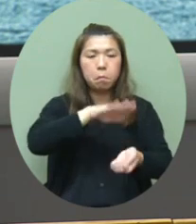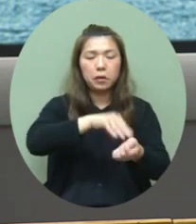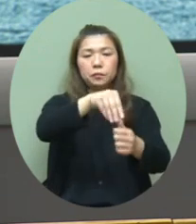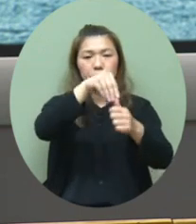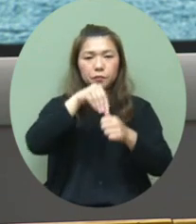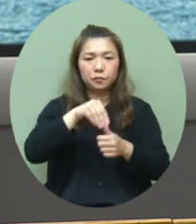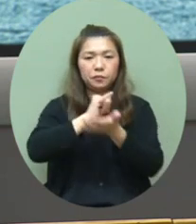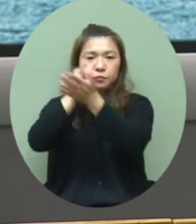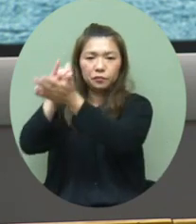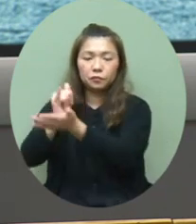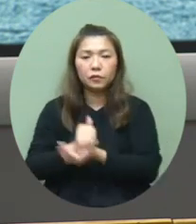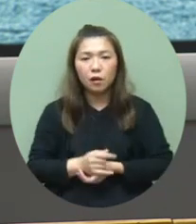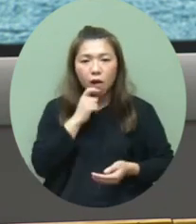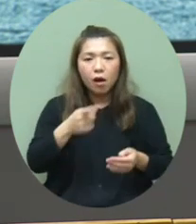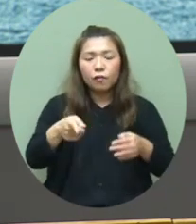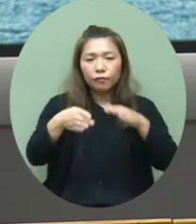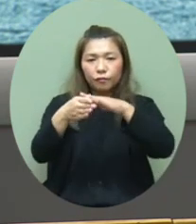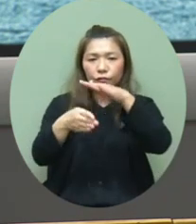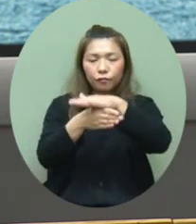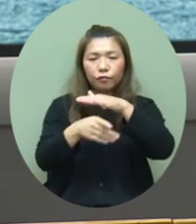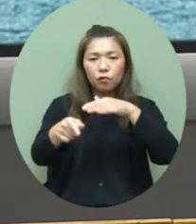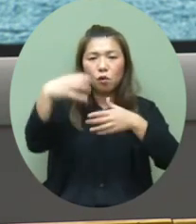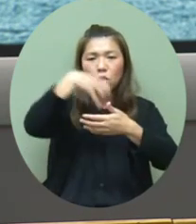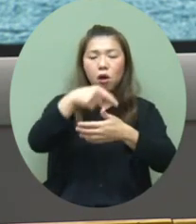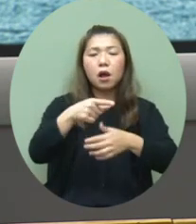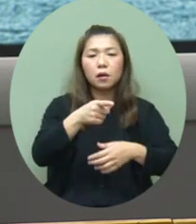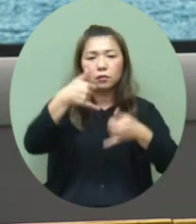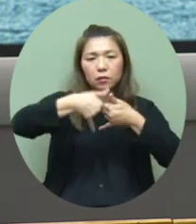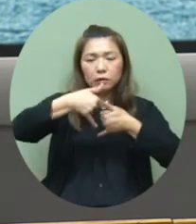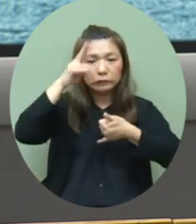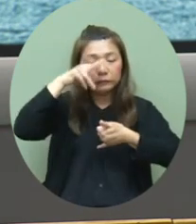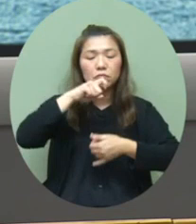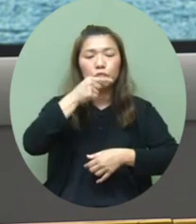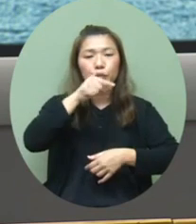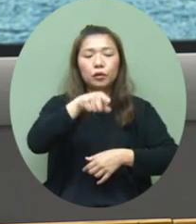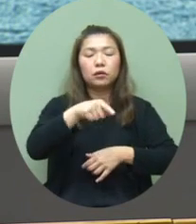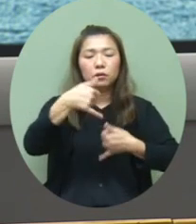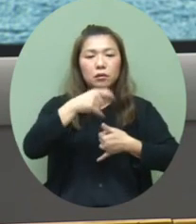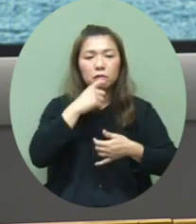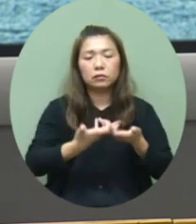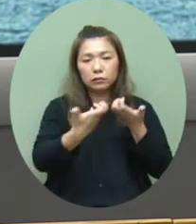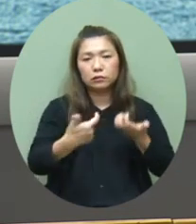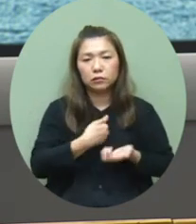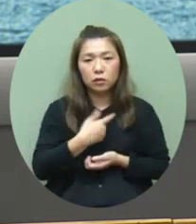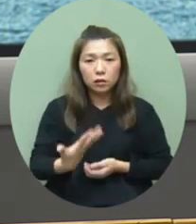診的，一名同房病人會被列為密切接觸者。員工方面至今有